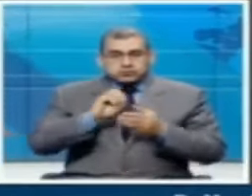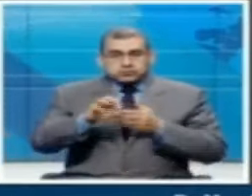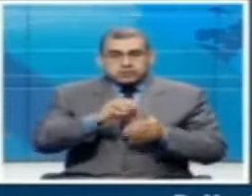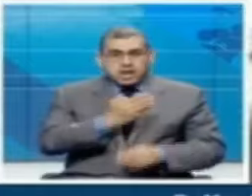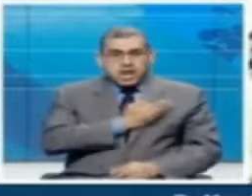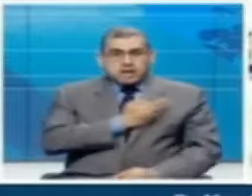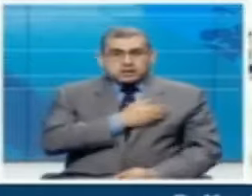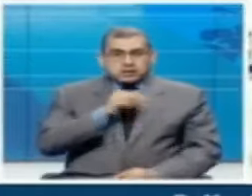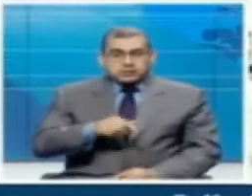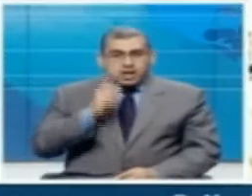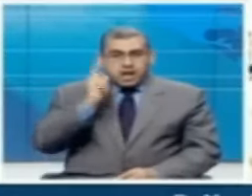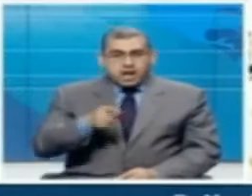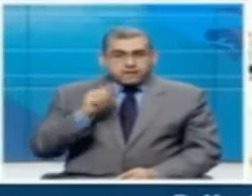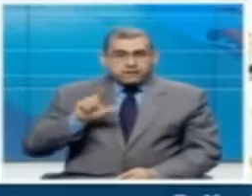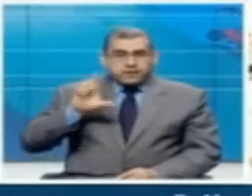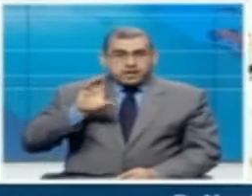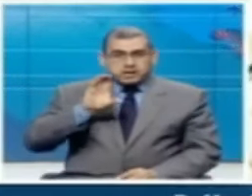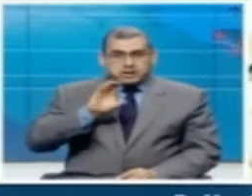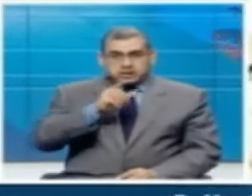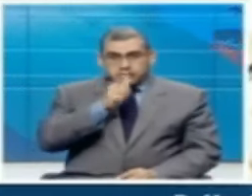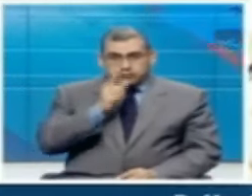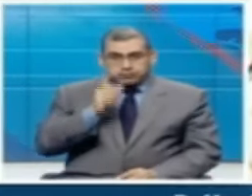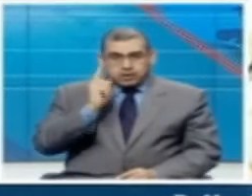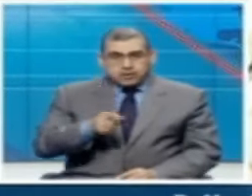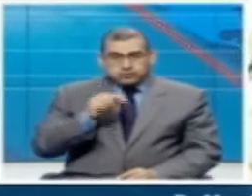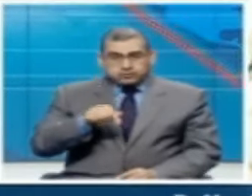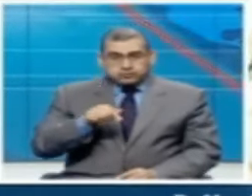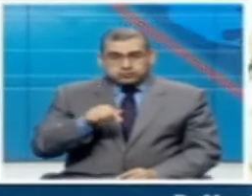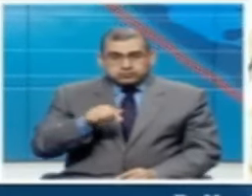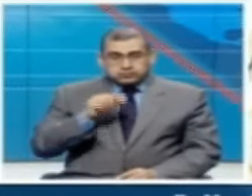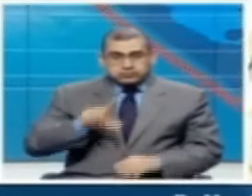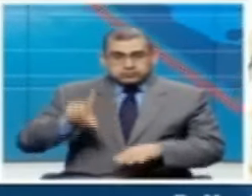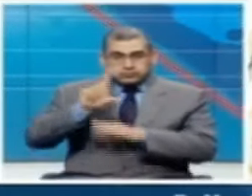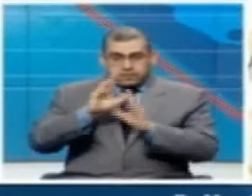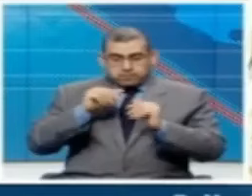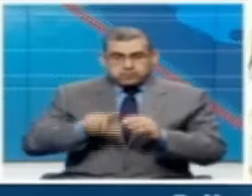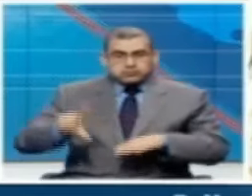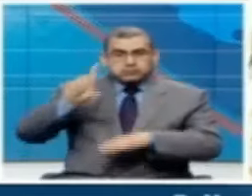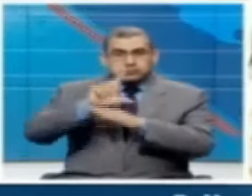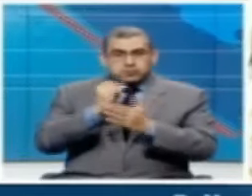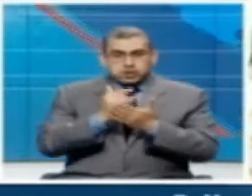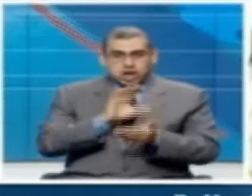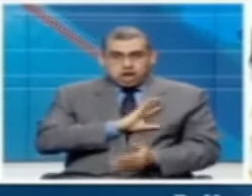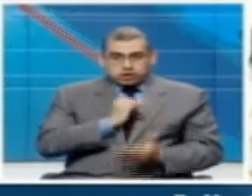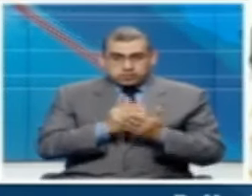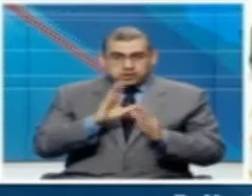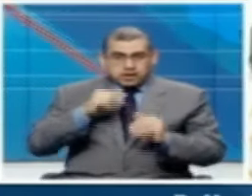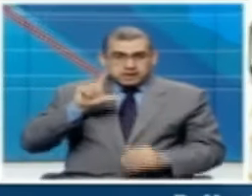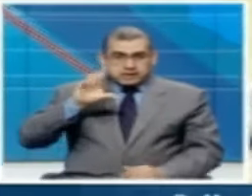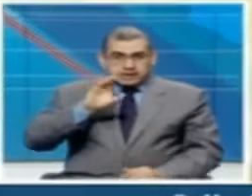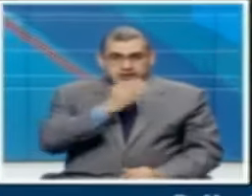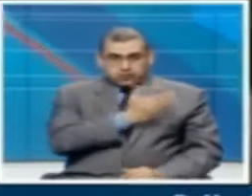غزه وتنفيذا لتوجيهات السيد الرئيس عبد الفتاح السيسي رئيس الجمهوريه القائد الاعلى للقوات